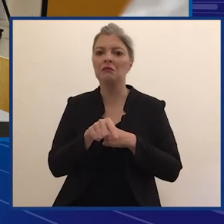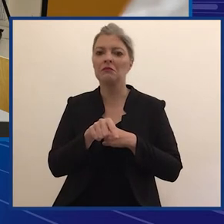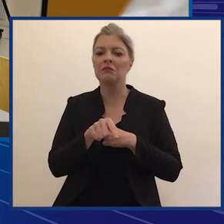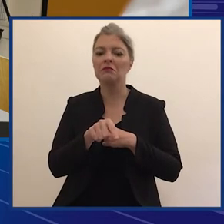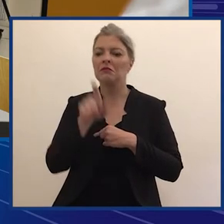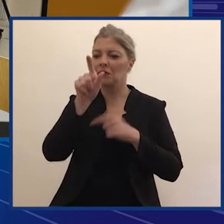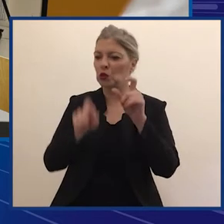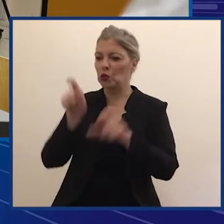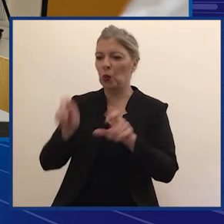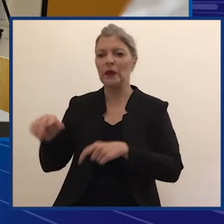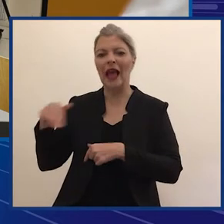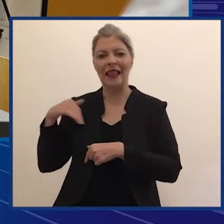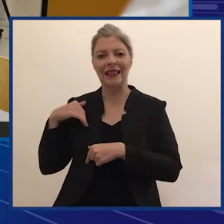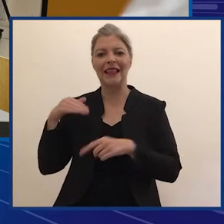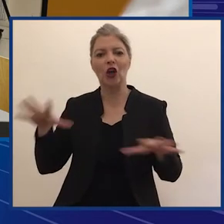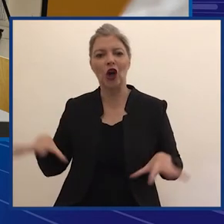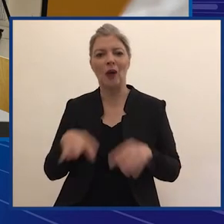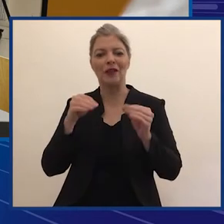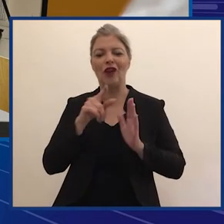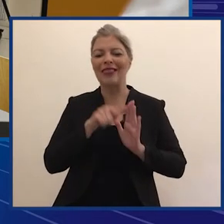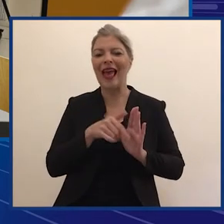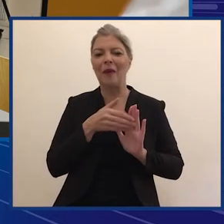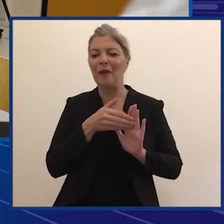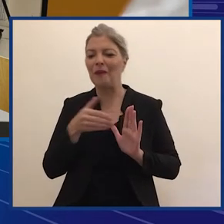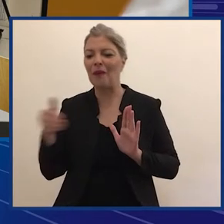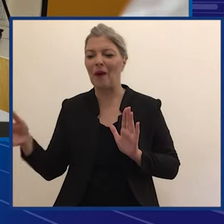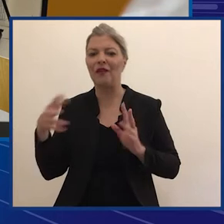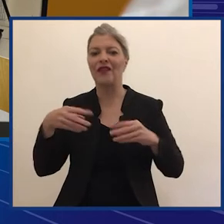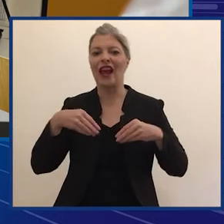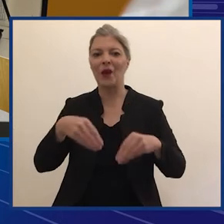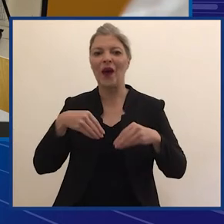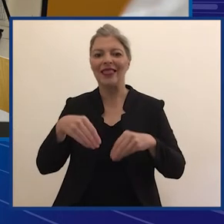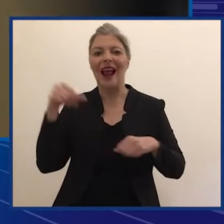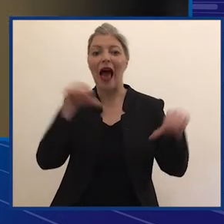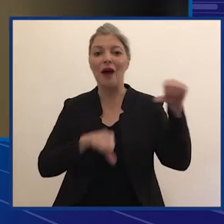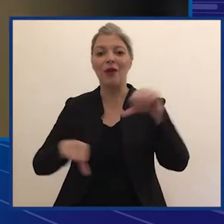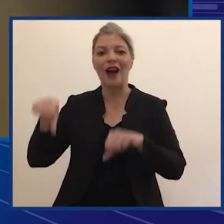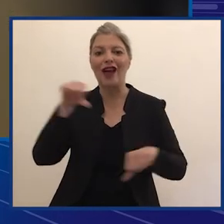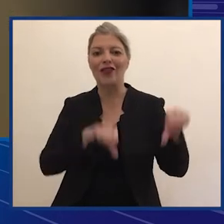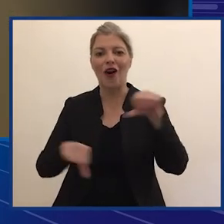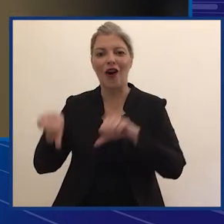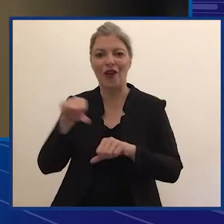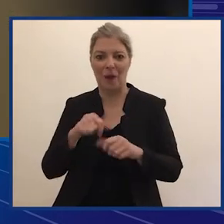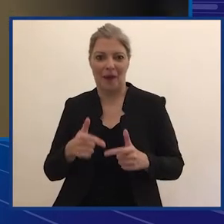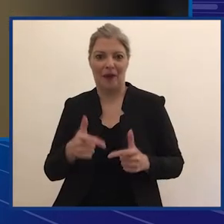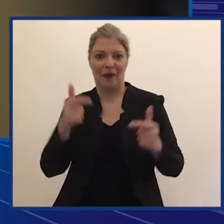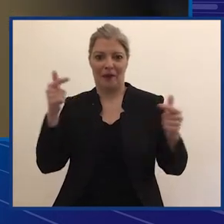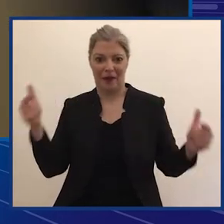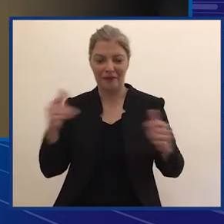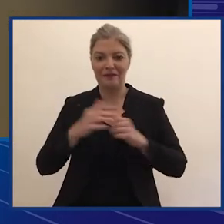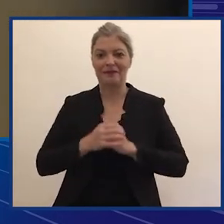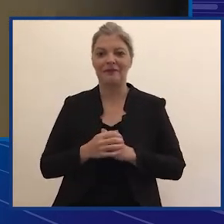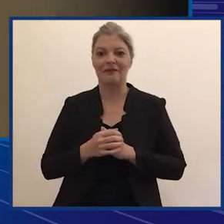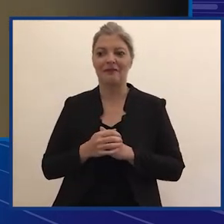il tempo che gli studenti passeranno in questo laboratorio crescerà sempre di più. Per darvi un esempio di quello che vede uno studente